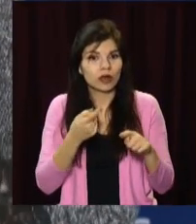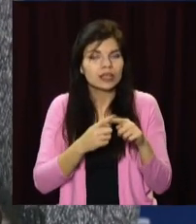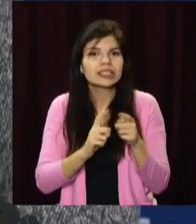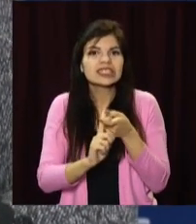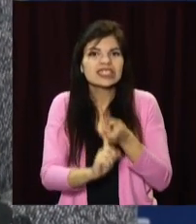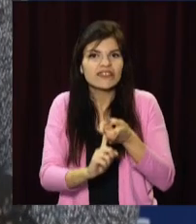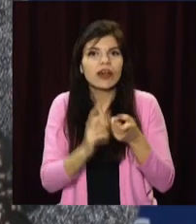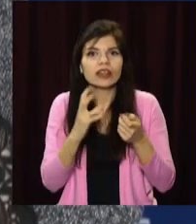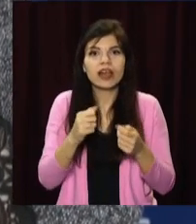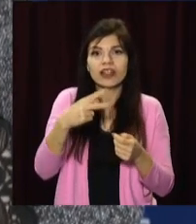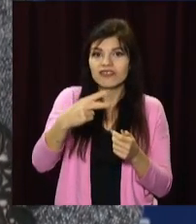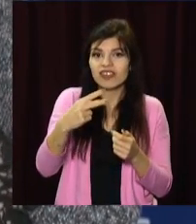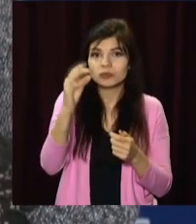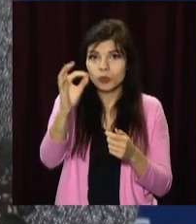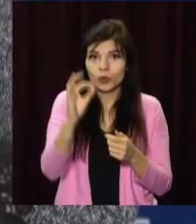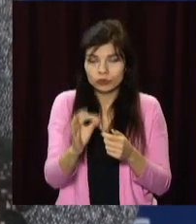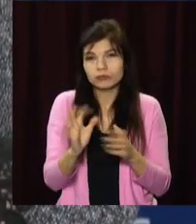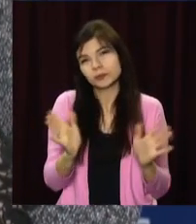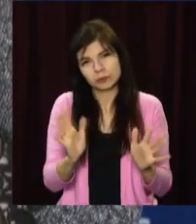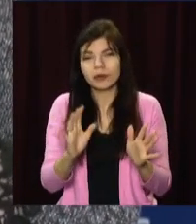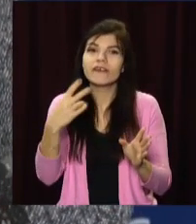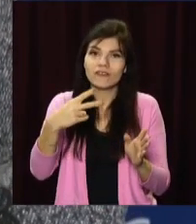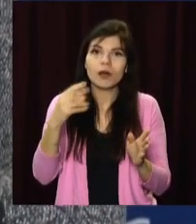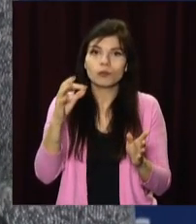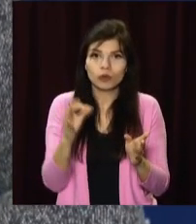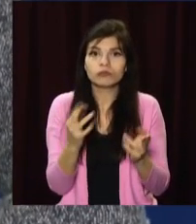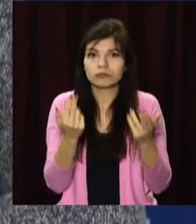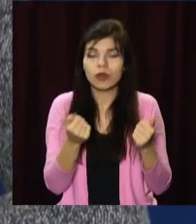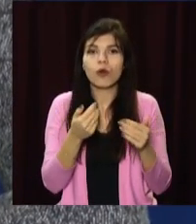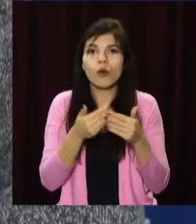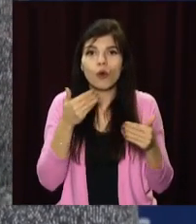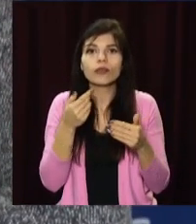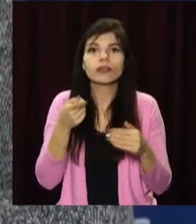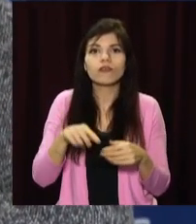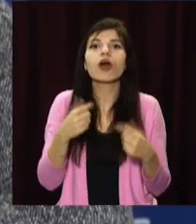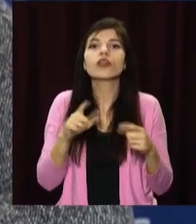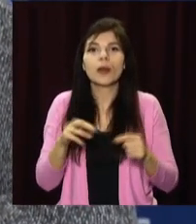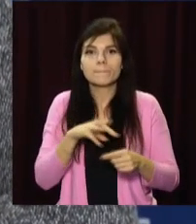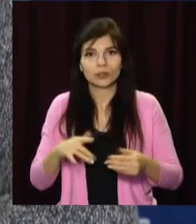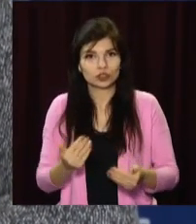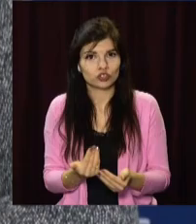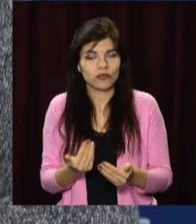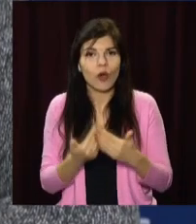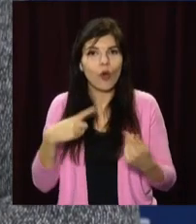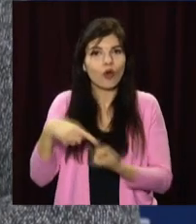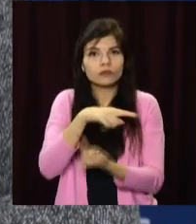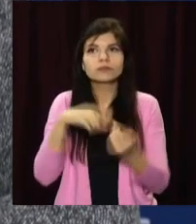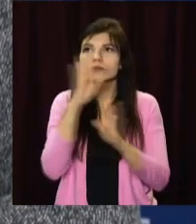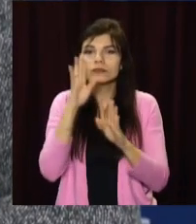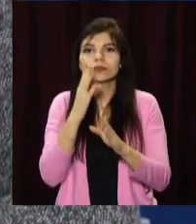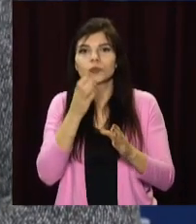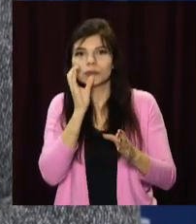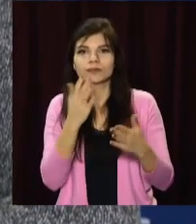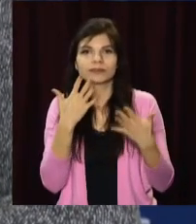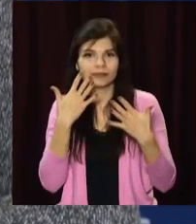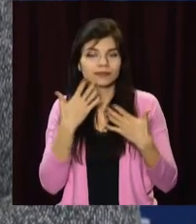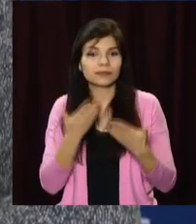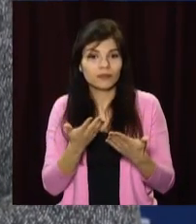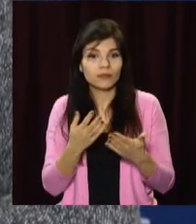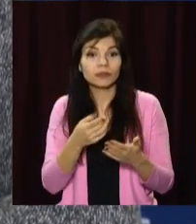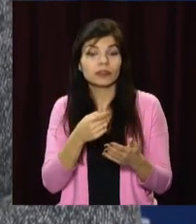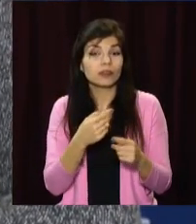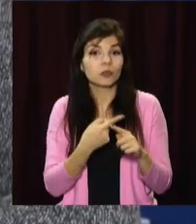на самом деле здоровье человека, оно зависит на 20%, ну около того, от того, де ми